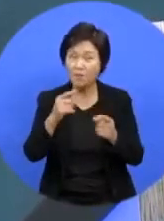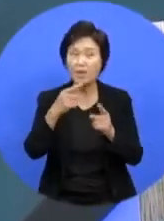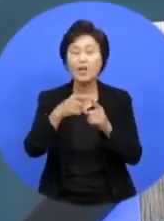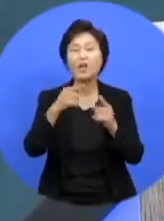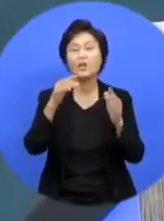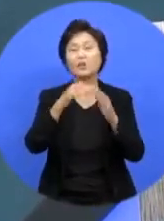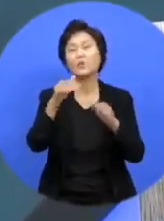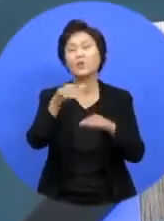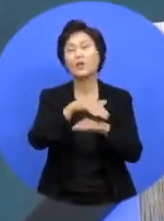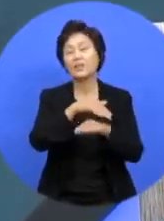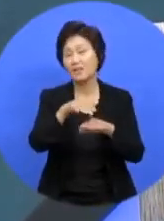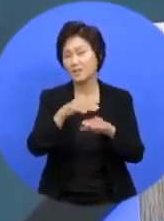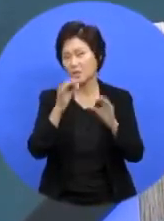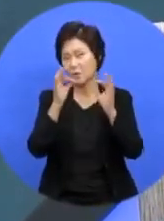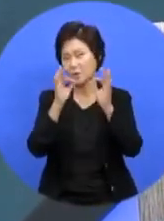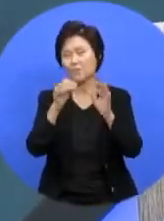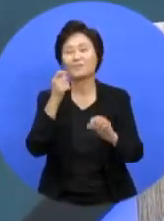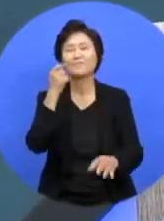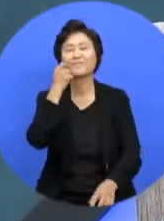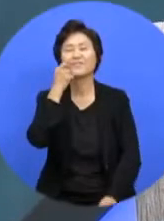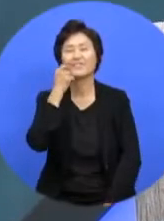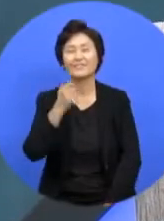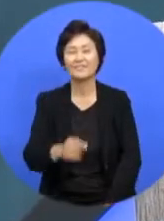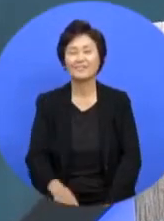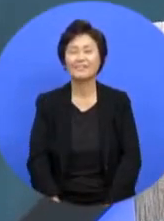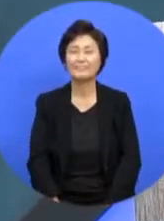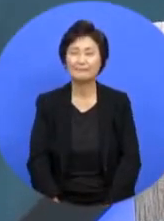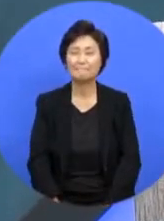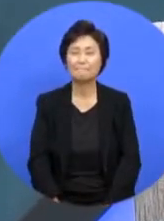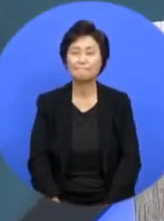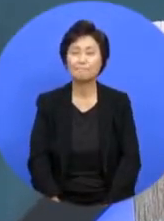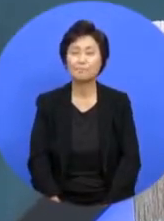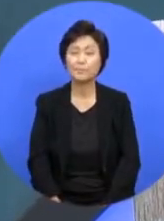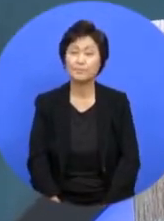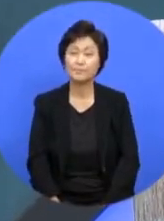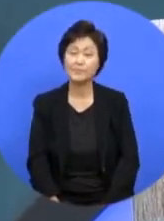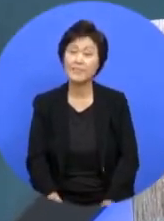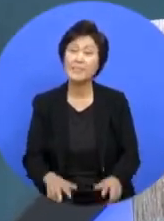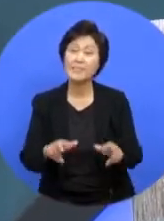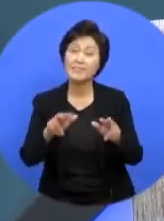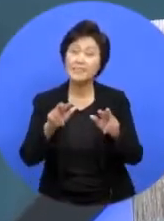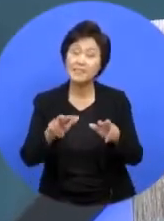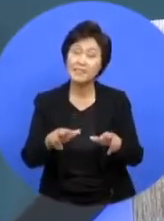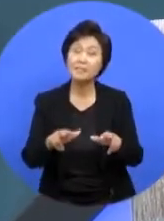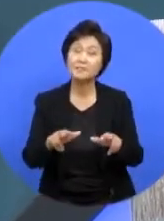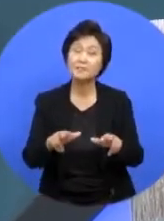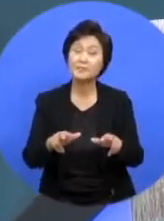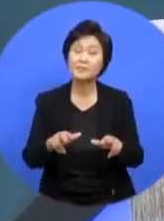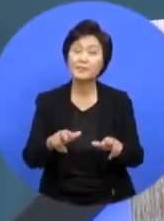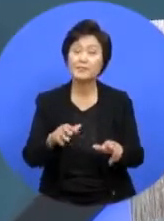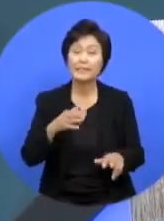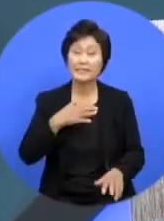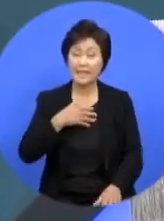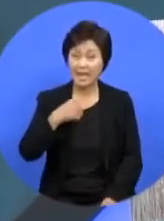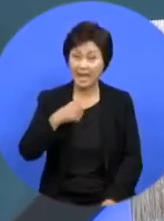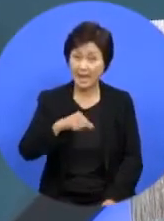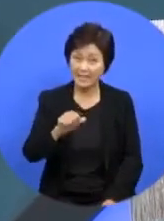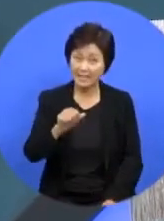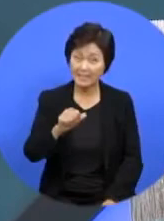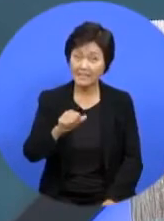교회 다녔고 제가 보기에 뭐 크리스천이라는 생각이 들진 않았습니다. 그래, 지금은? 지금은 제 아이가 먼저